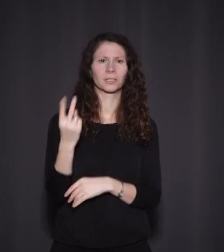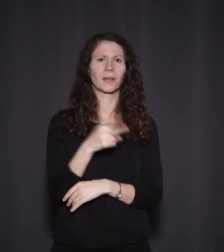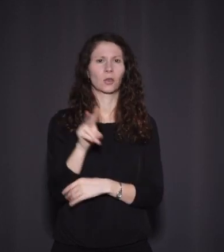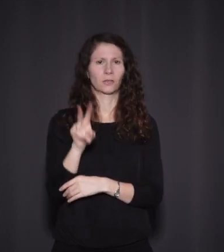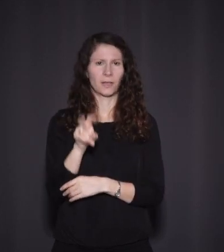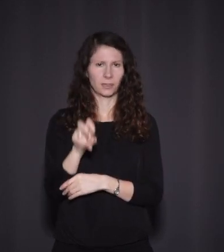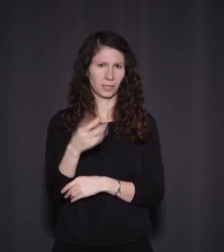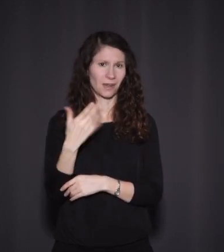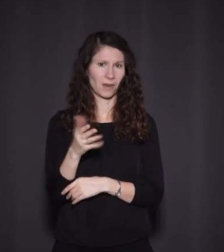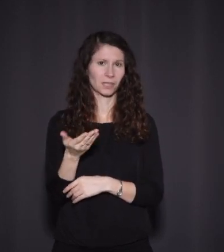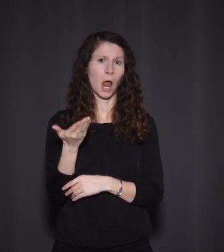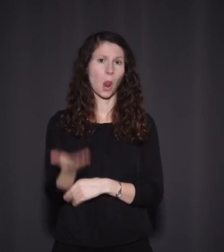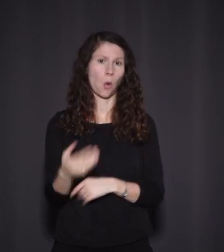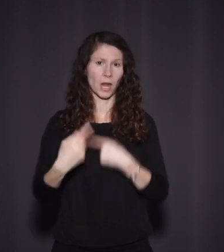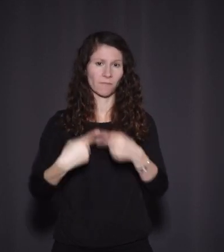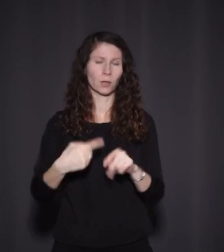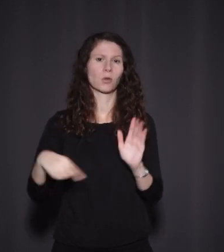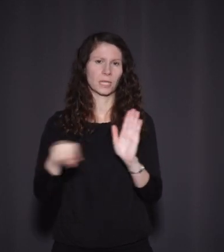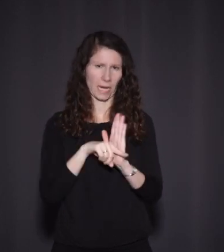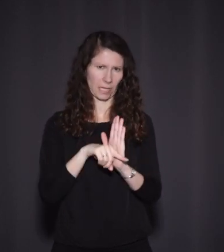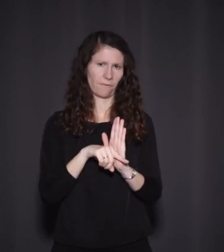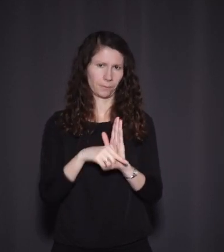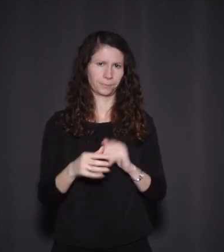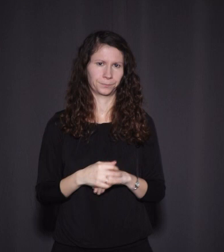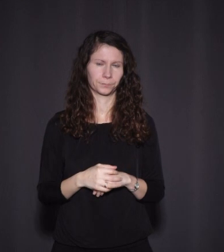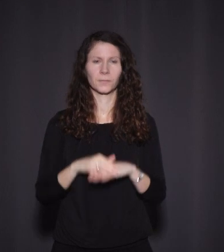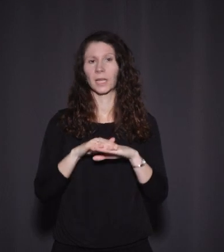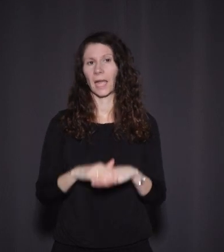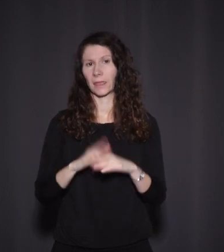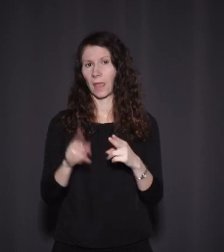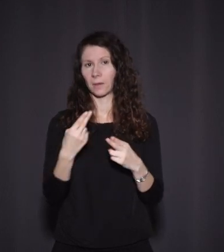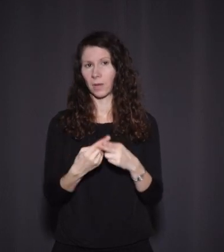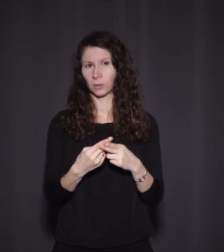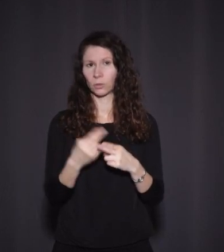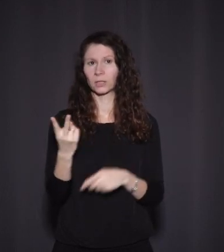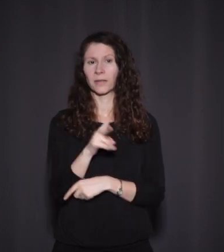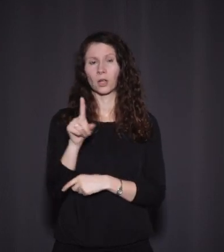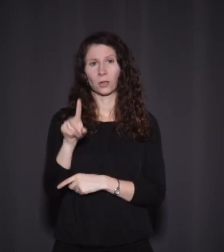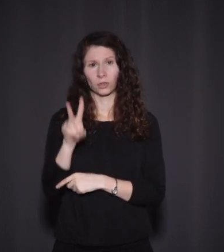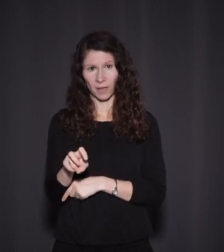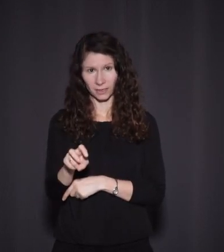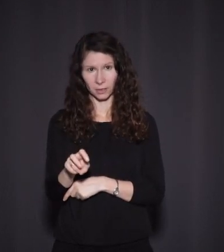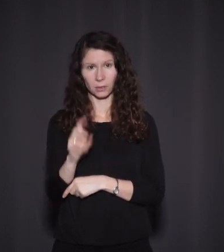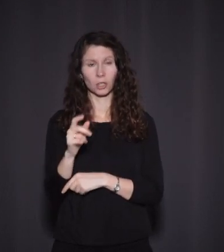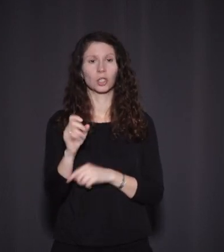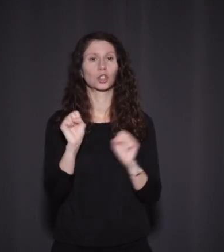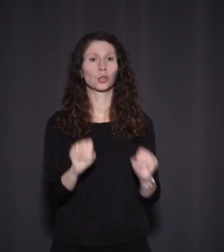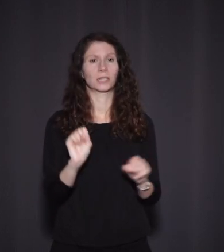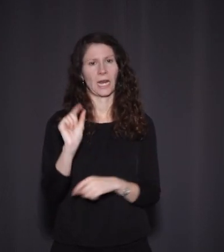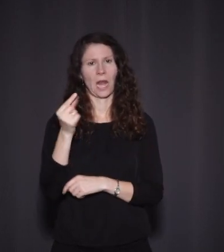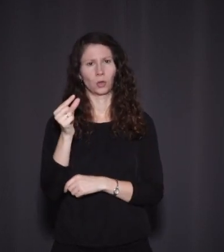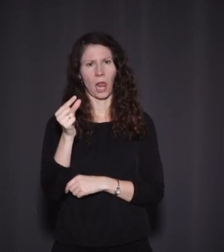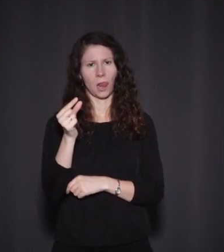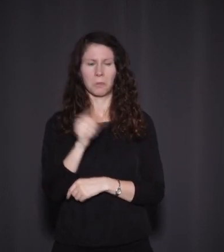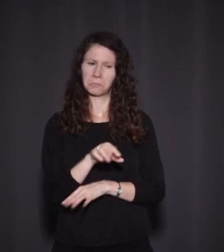eine negative Lohnentwicklung. Bei der Rentenanpassung 21 schützte denn eine Schutzklausel